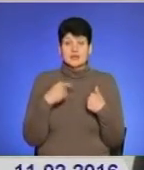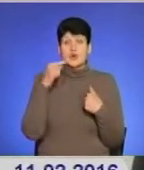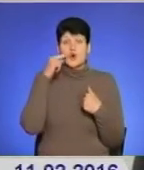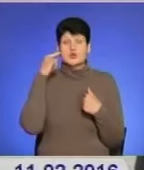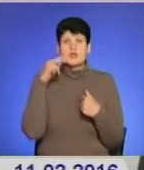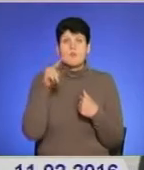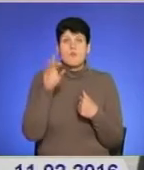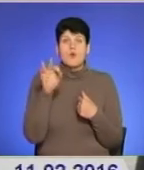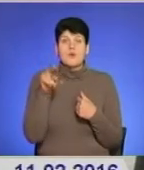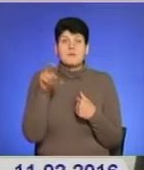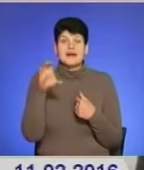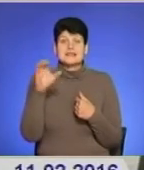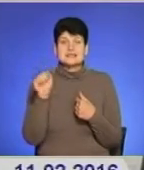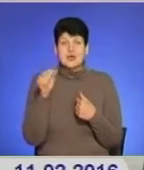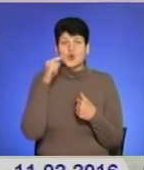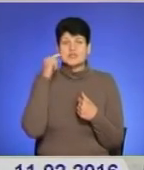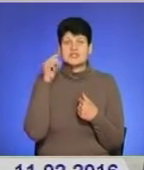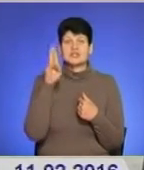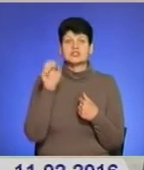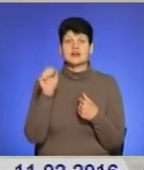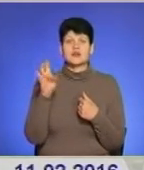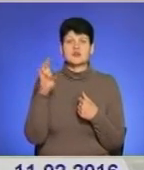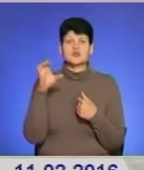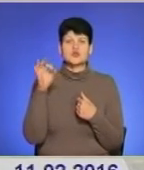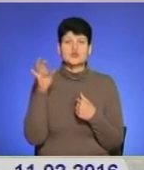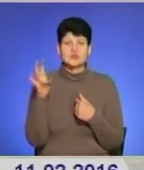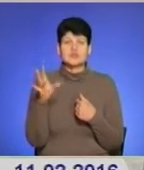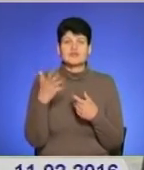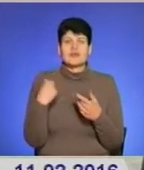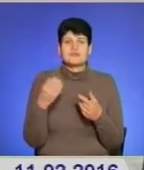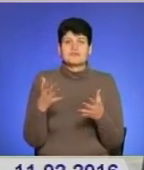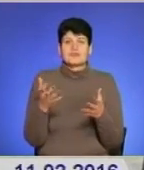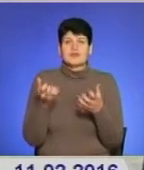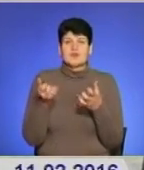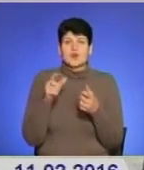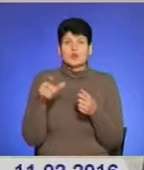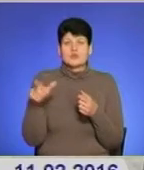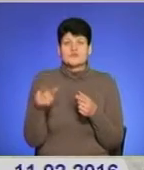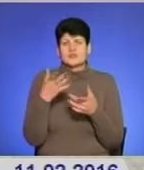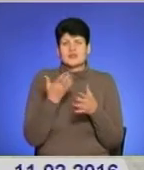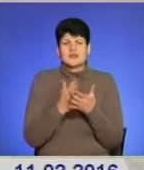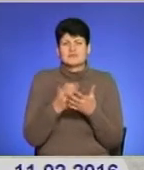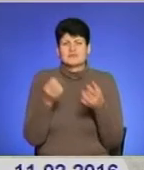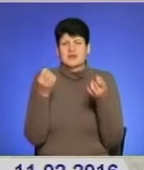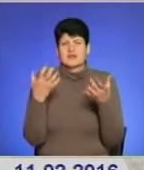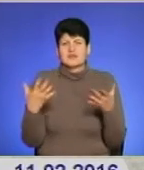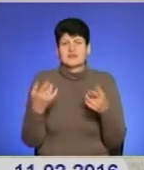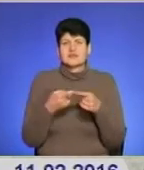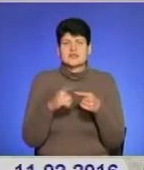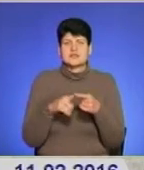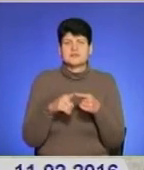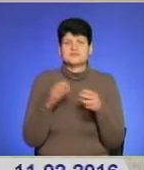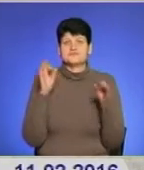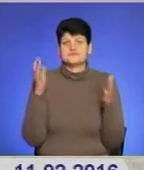попса, особливо російський шансон, вона примітивізує людей. Люди стають більш примітивними, це музика для примітивів.